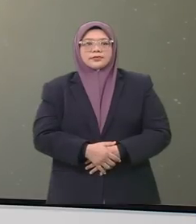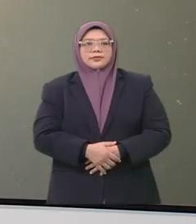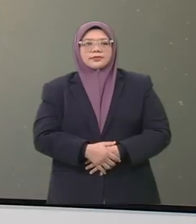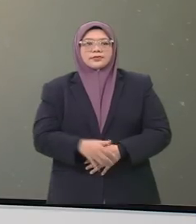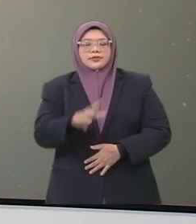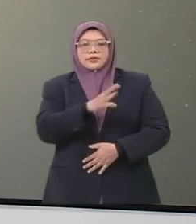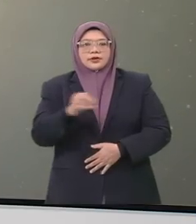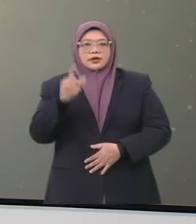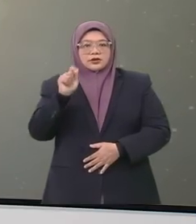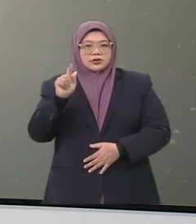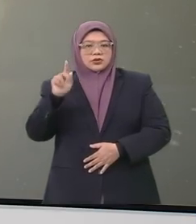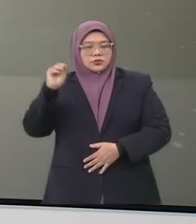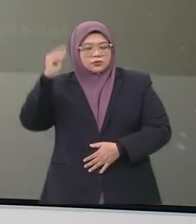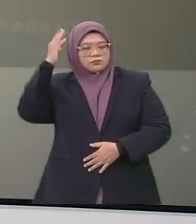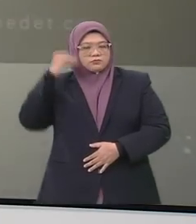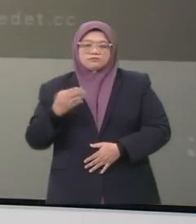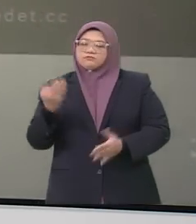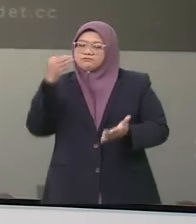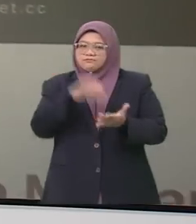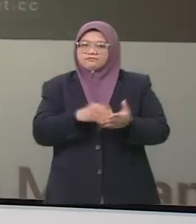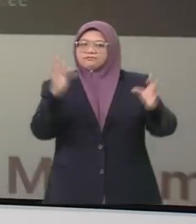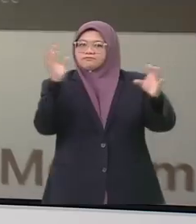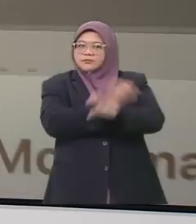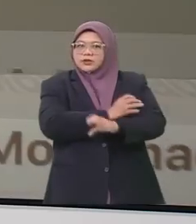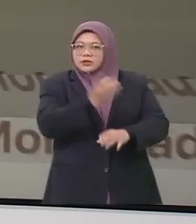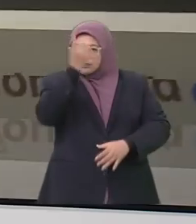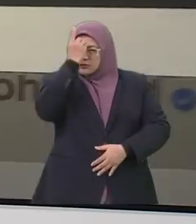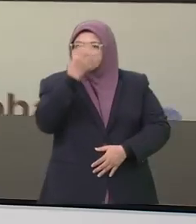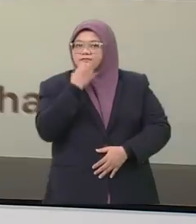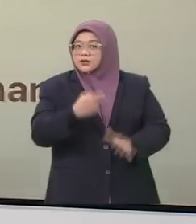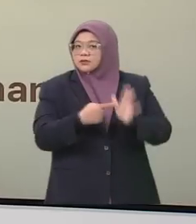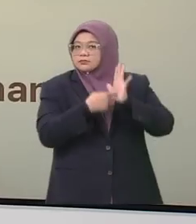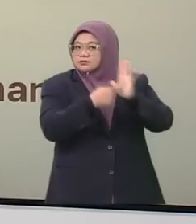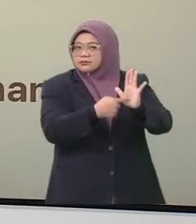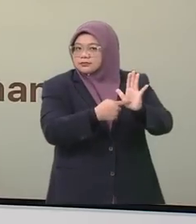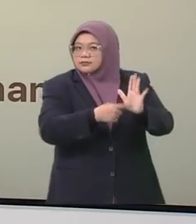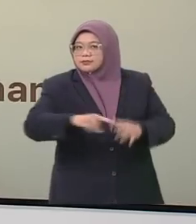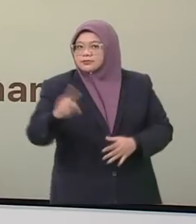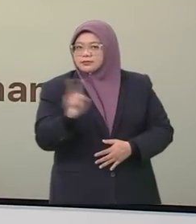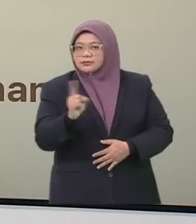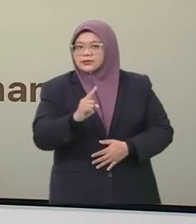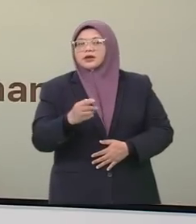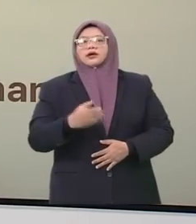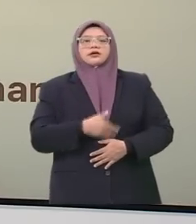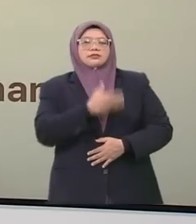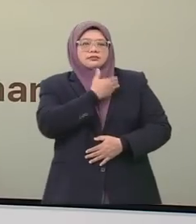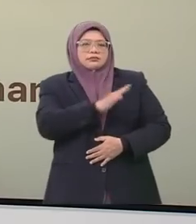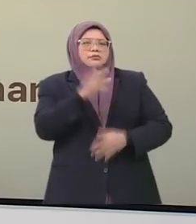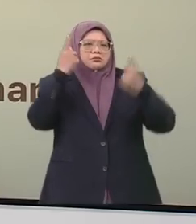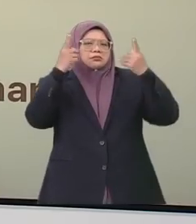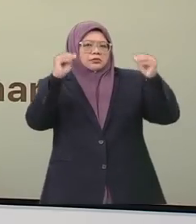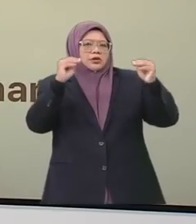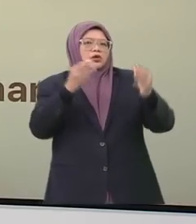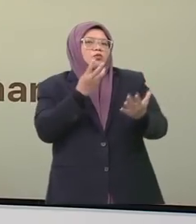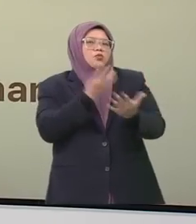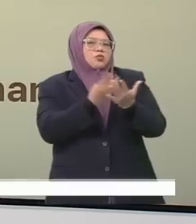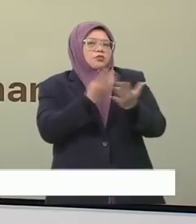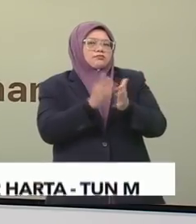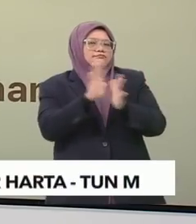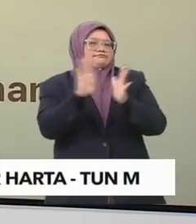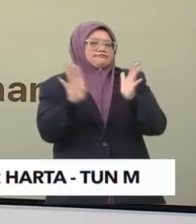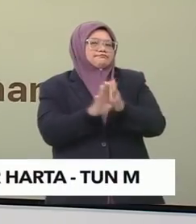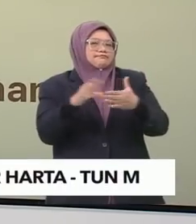Muhammad mengulangi jabaran supaya Datuk Sri anoa Ibrahim membuktikan bahwa bekas Predator itu memiliki uang berbilin